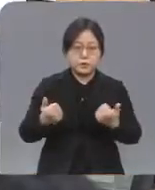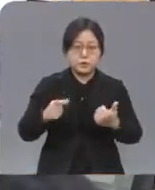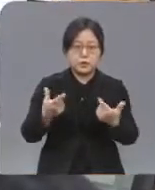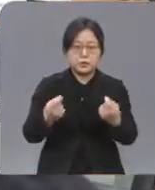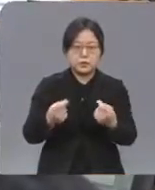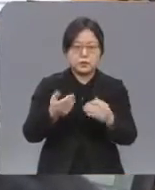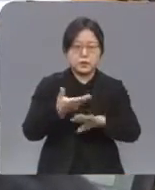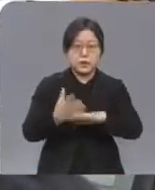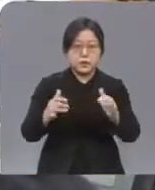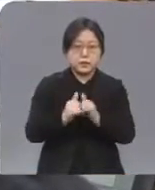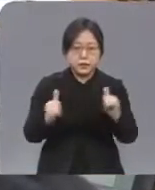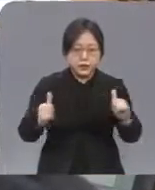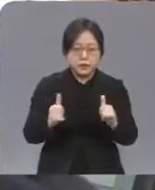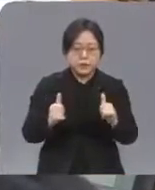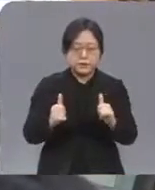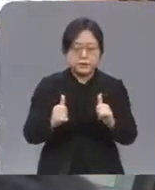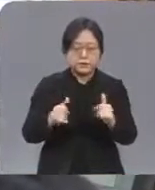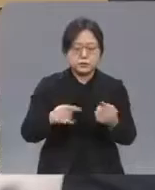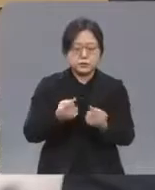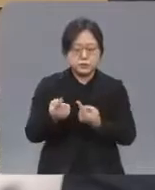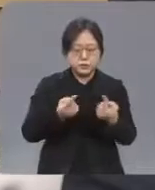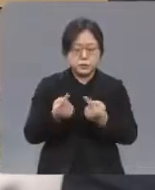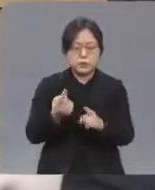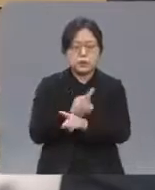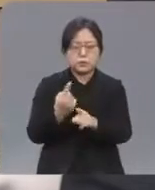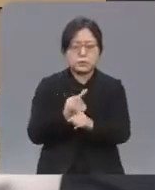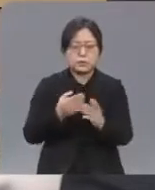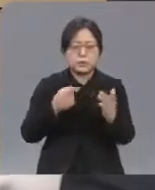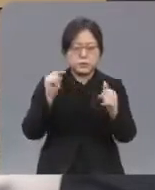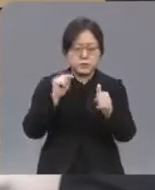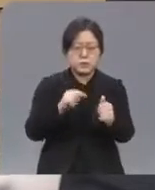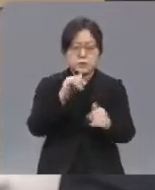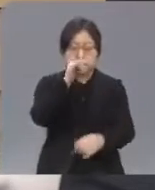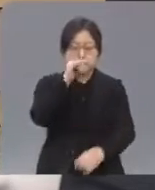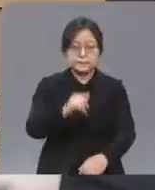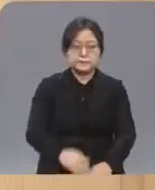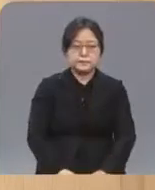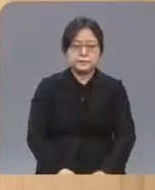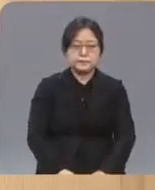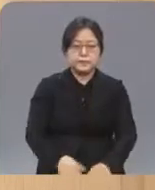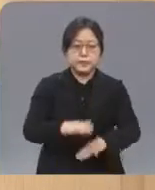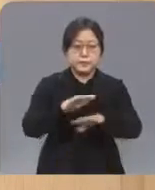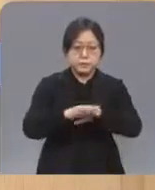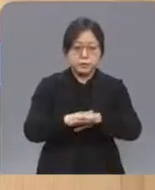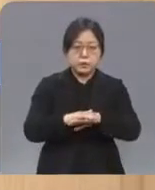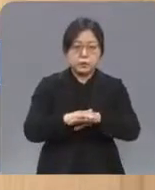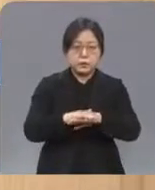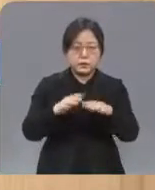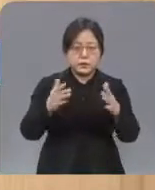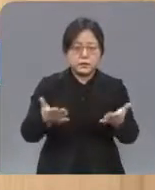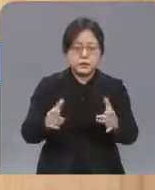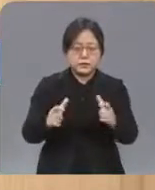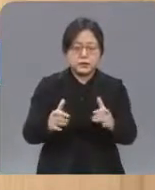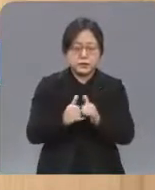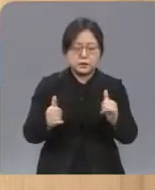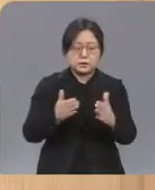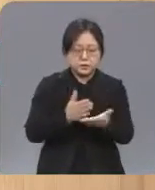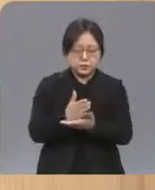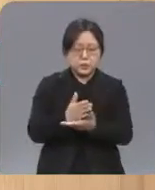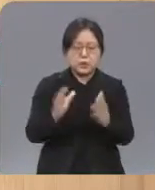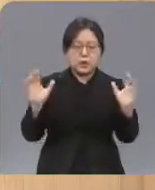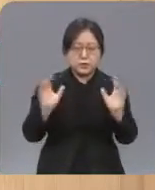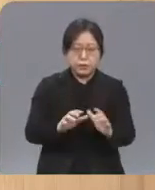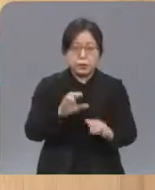같은 외국인 노동자 공급 시장의 개선을 촉구하는 지적이 나왔습니다. 농업 인력을 전문적으로